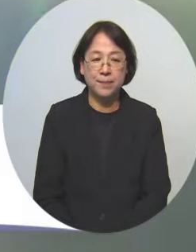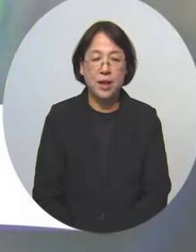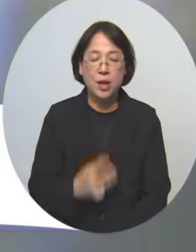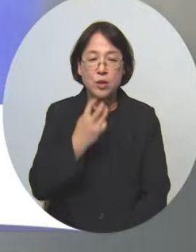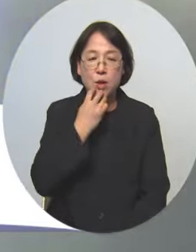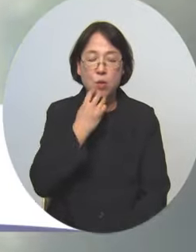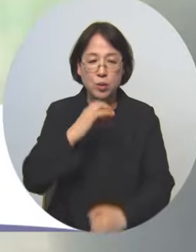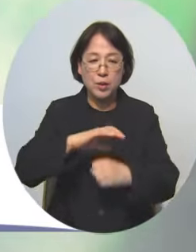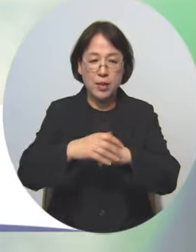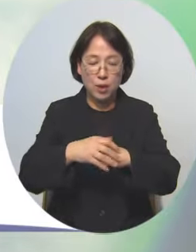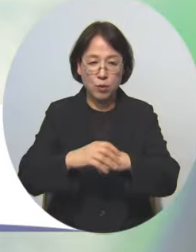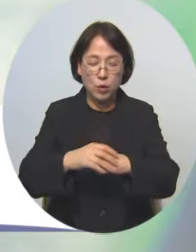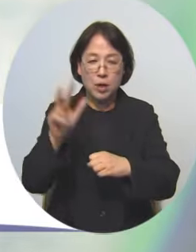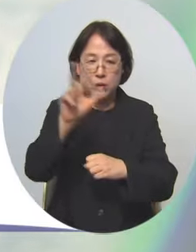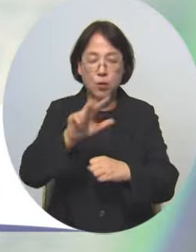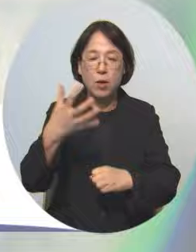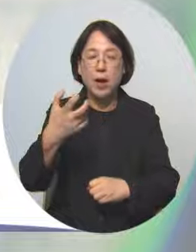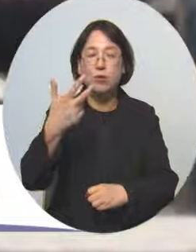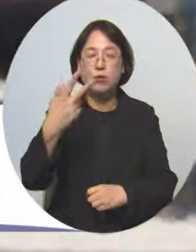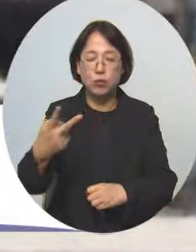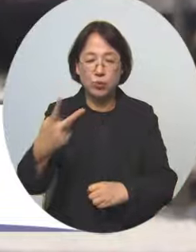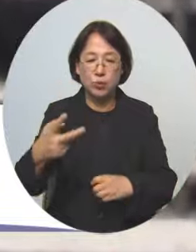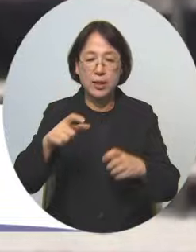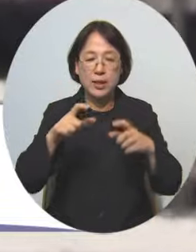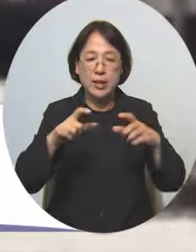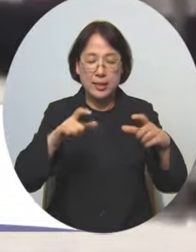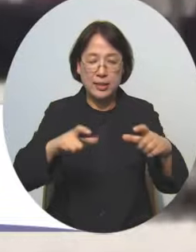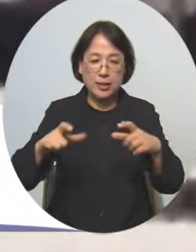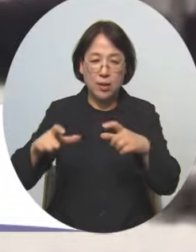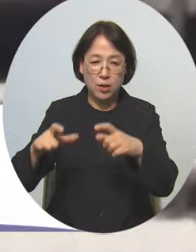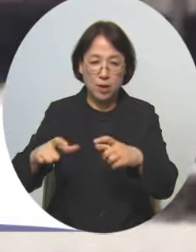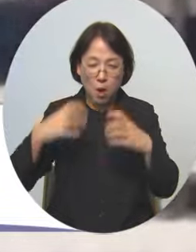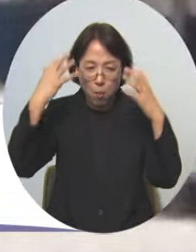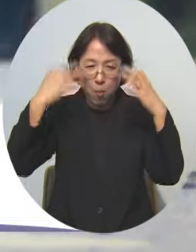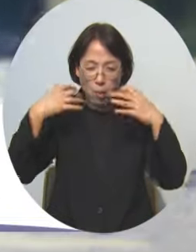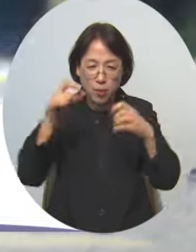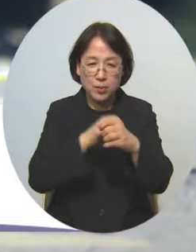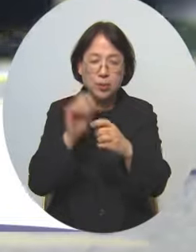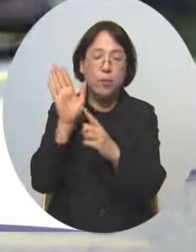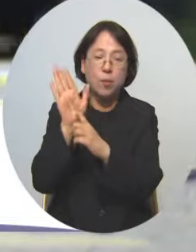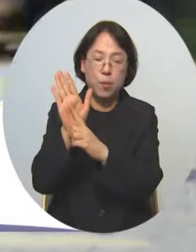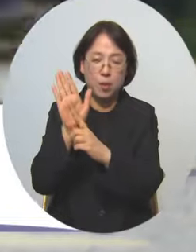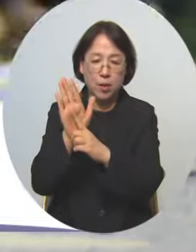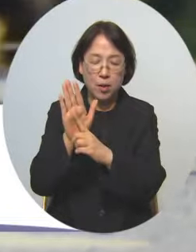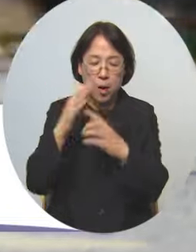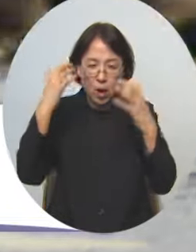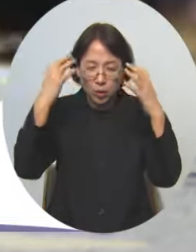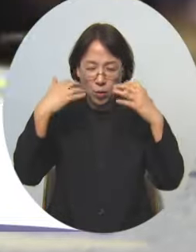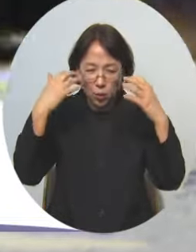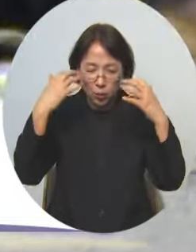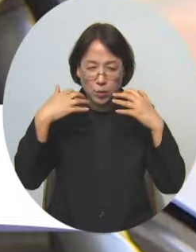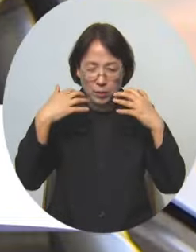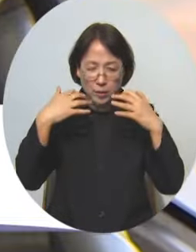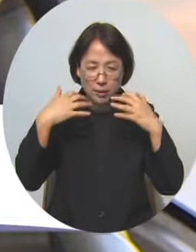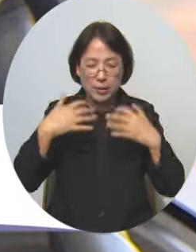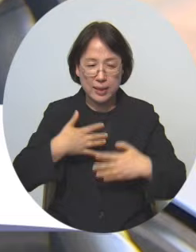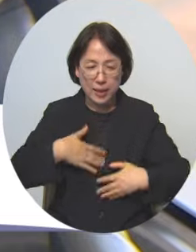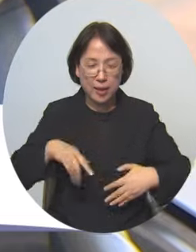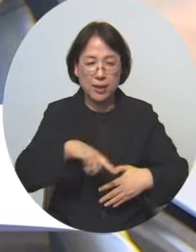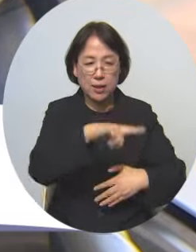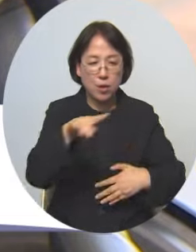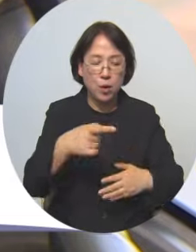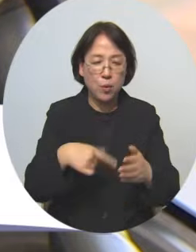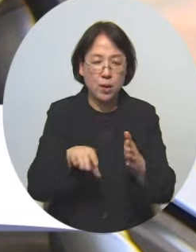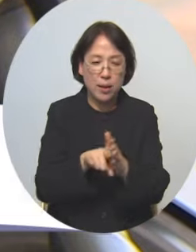서울과 대구를 비롯한 전국 92개 지역에 폭염특보가 발효됐습니다. 정부는 무더위에 노출된 폭염 취약계층을 위해